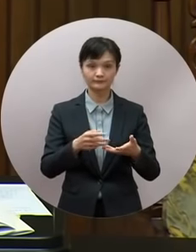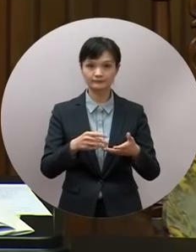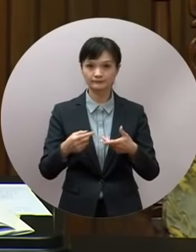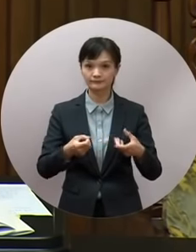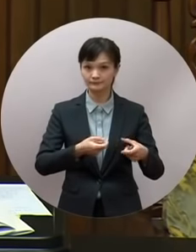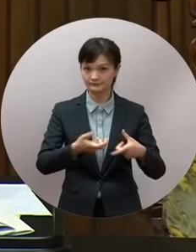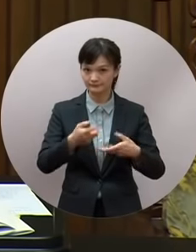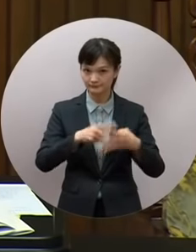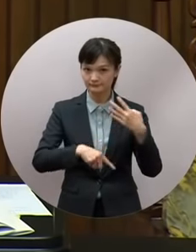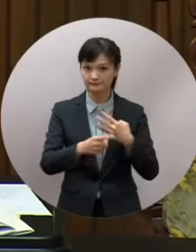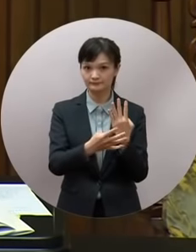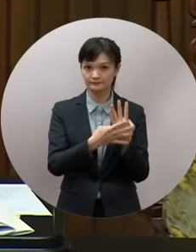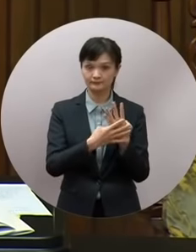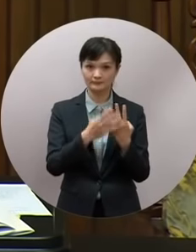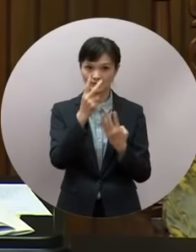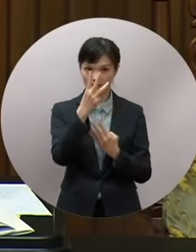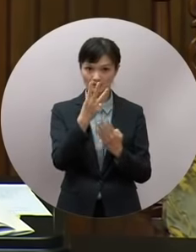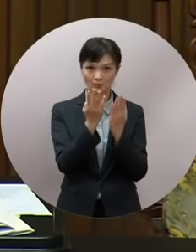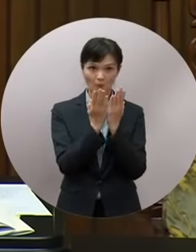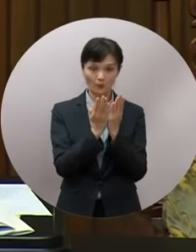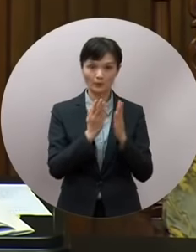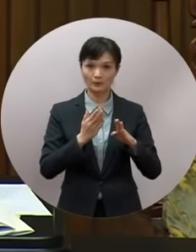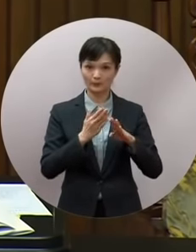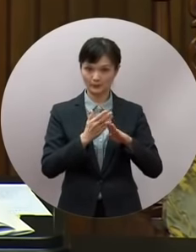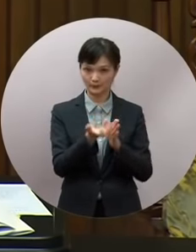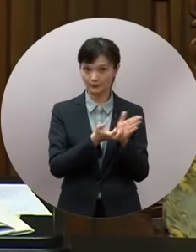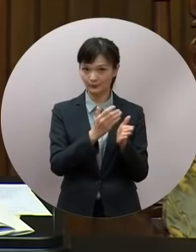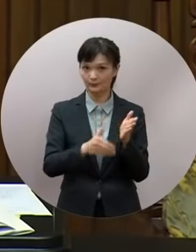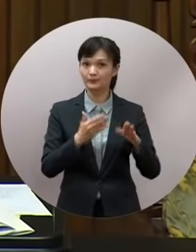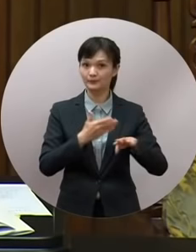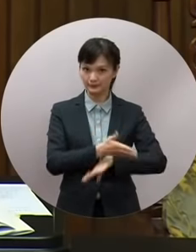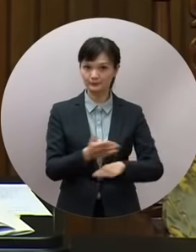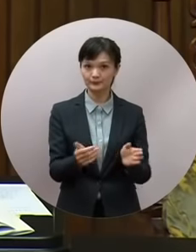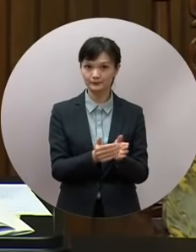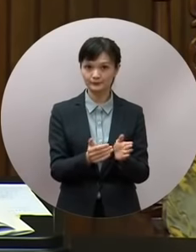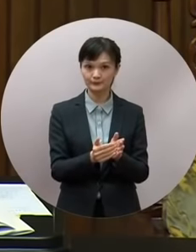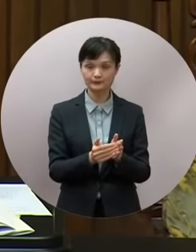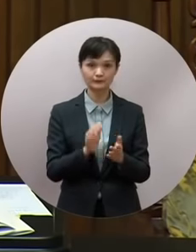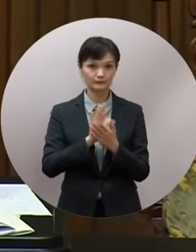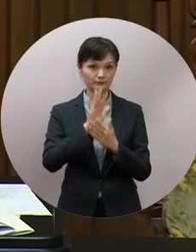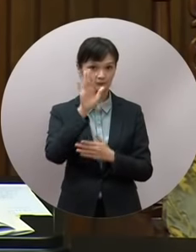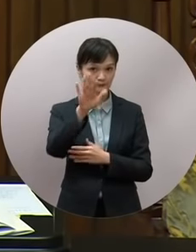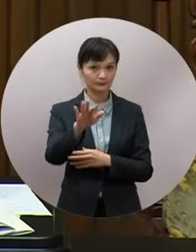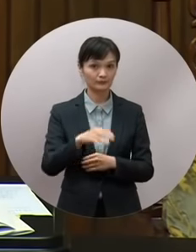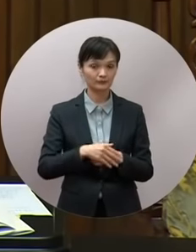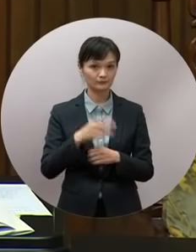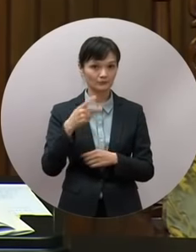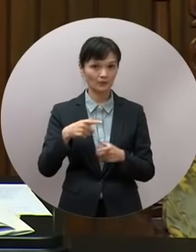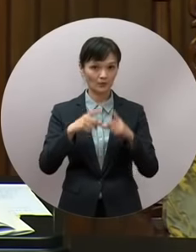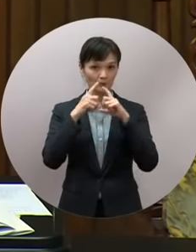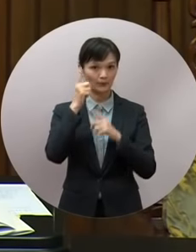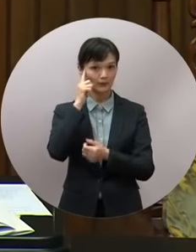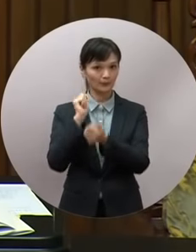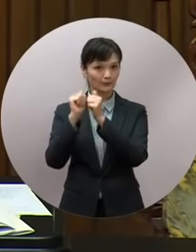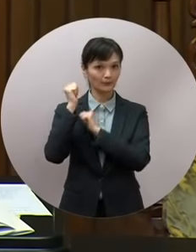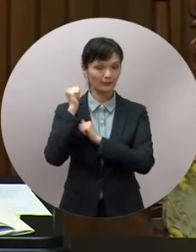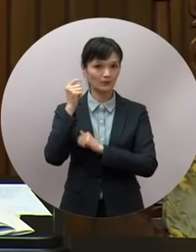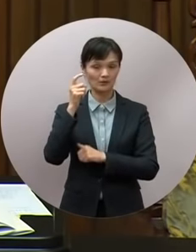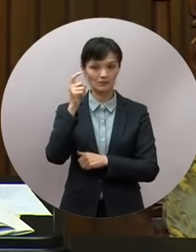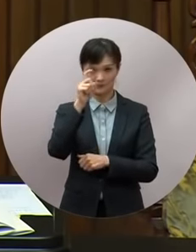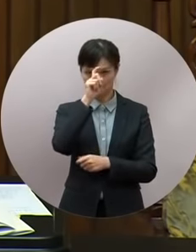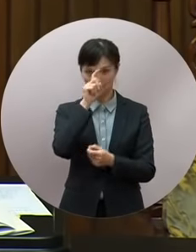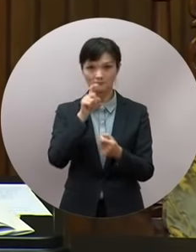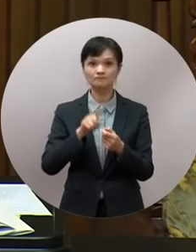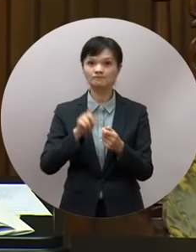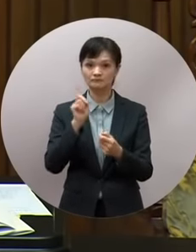序，立法绩效斐然。展望未来，为回应各界对修宪的期待，本院将